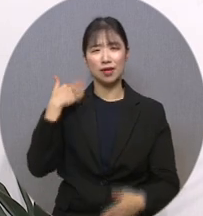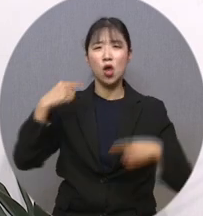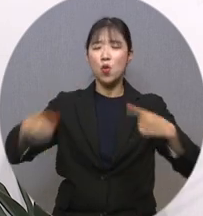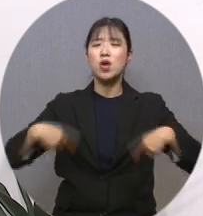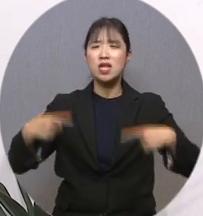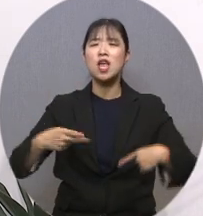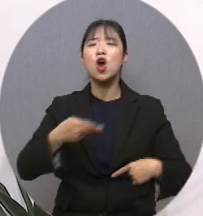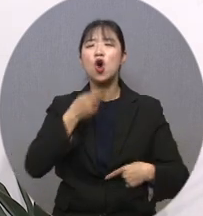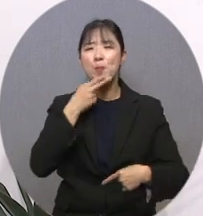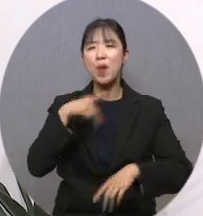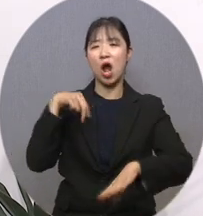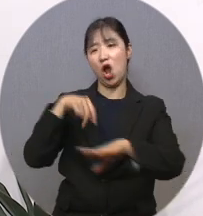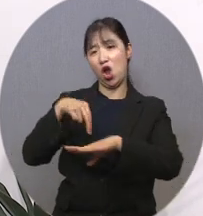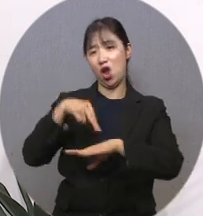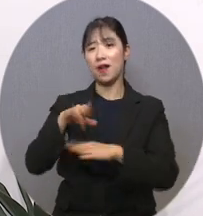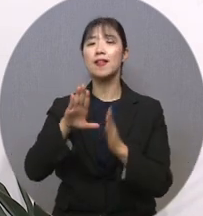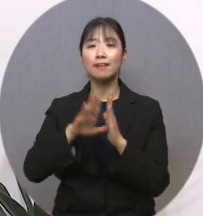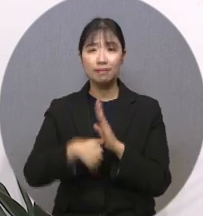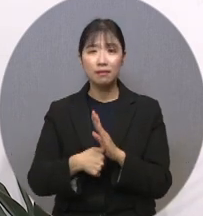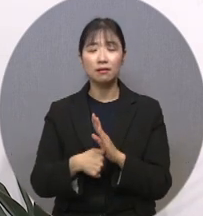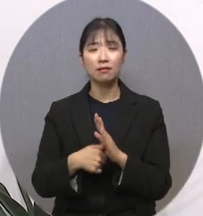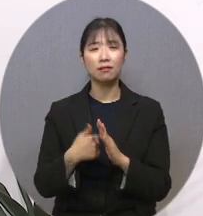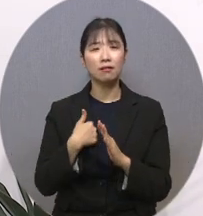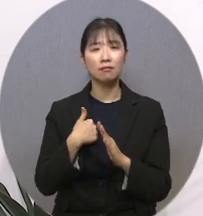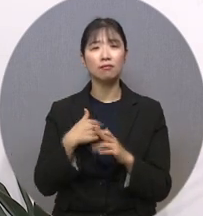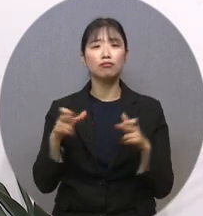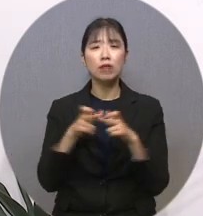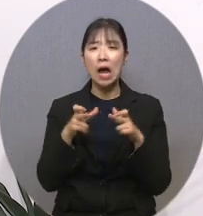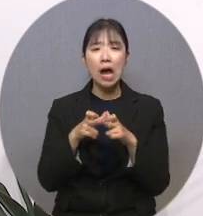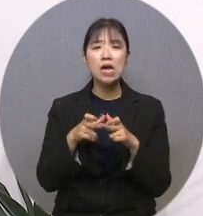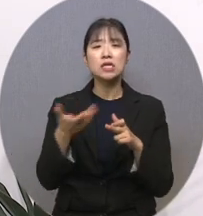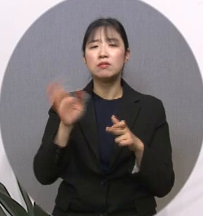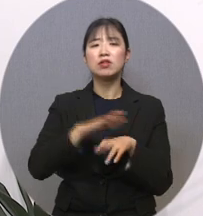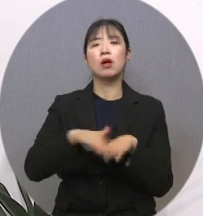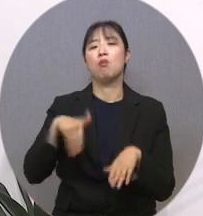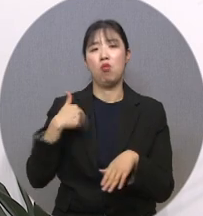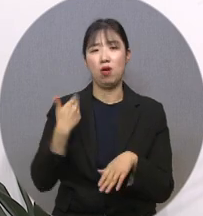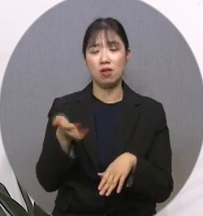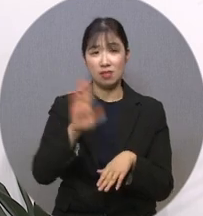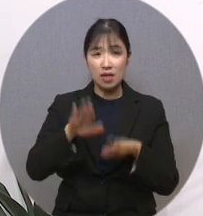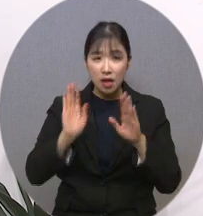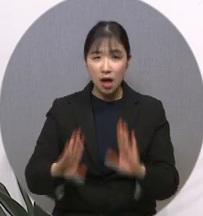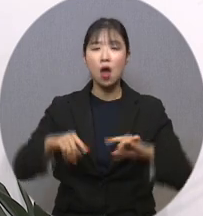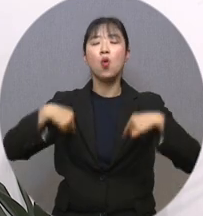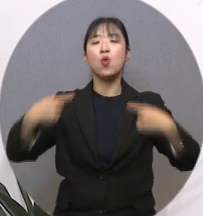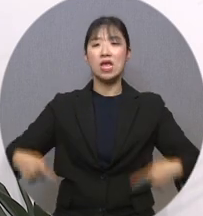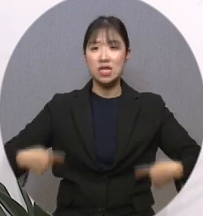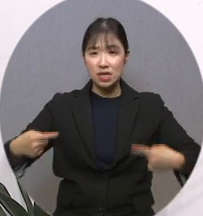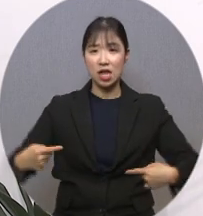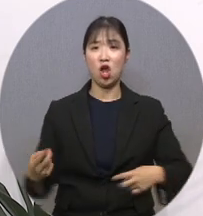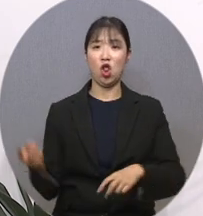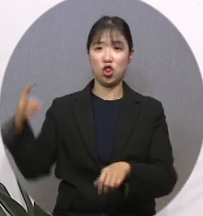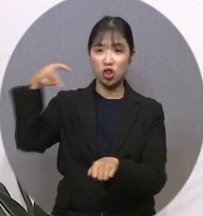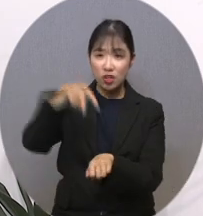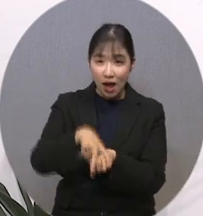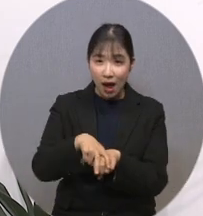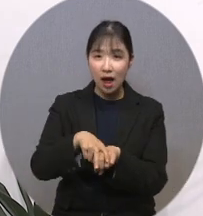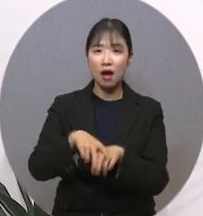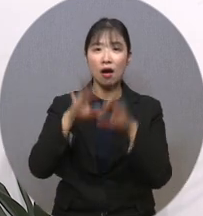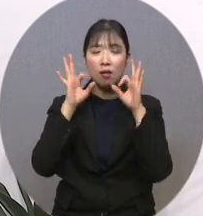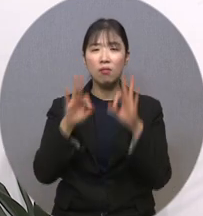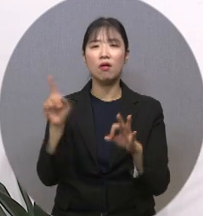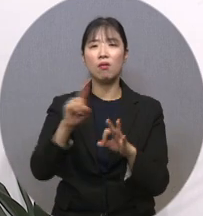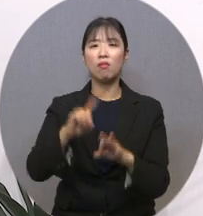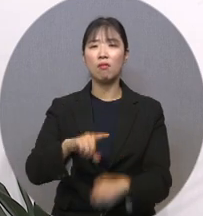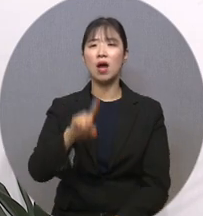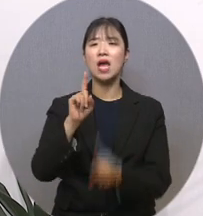타고 걸어 다닐 때는 장애인이었지만 잘 몰랐는데 휠체어 타고서 비로소 알게 된 게 있습니다. 1cm의